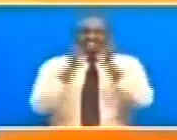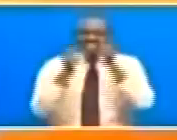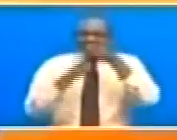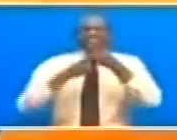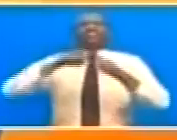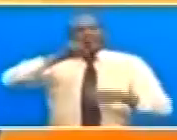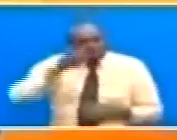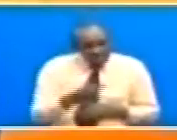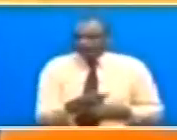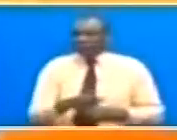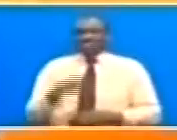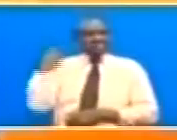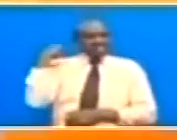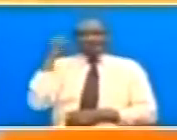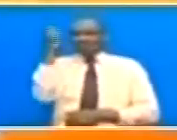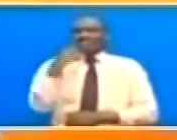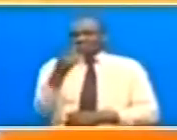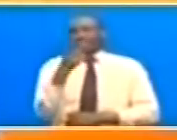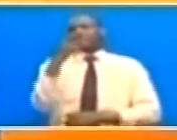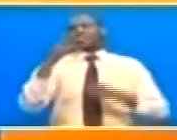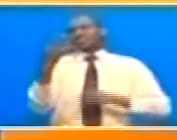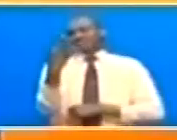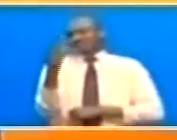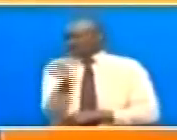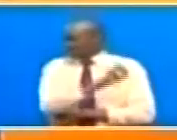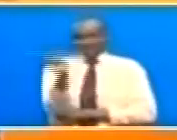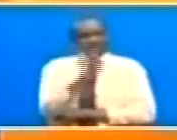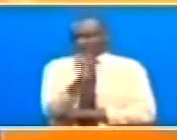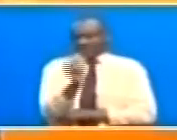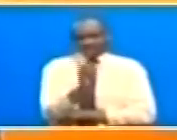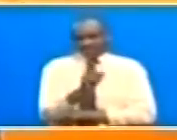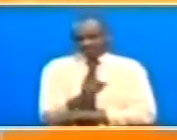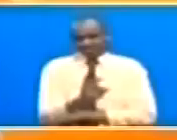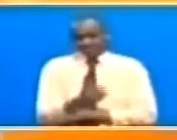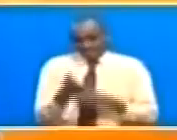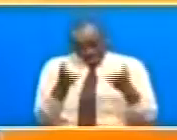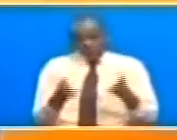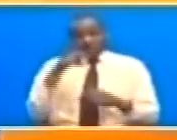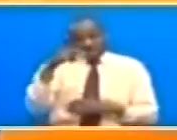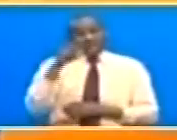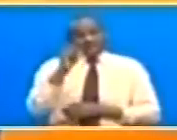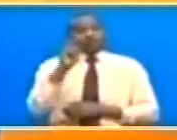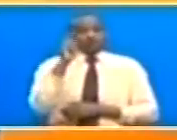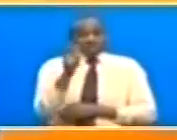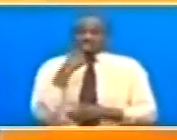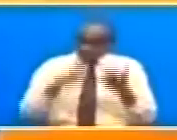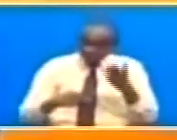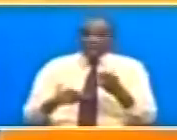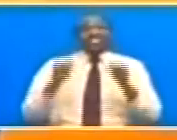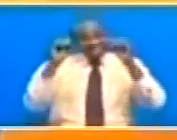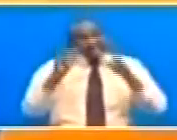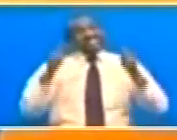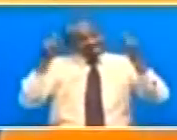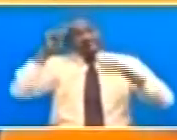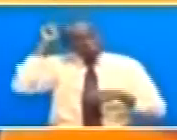sio 1023 kama ilivyotajwa na Rais Uhuru Kenyatta hapo jana. NAT sasa wanasema mgomo wa walimu utaendelea